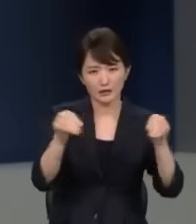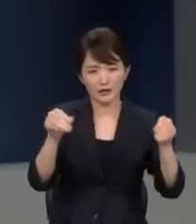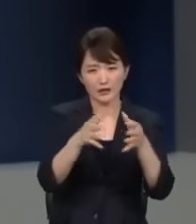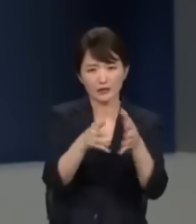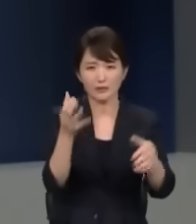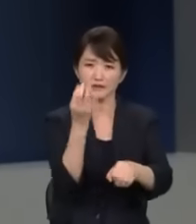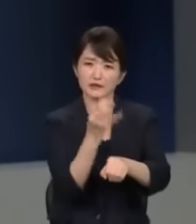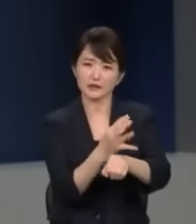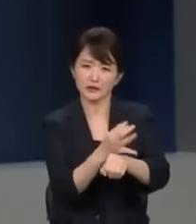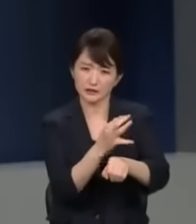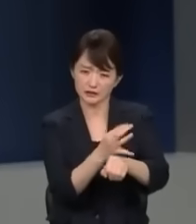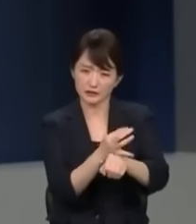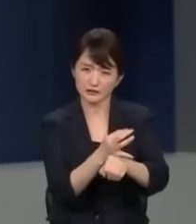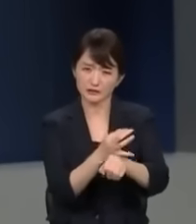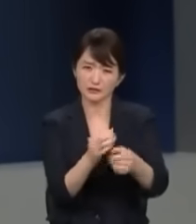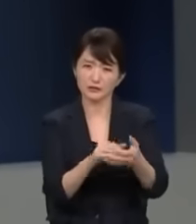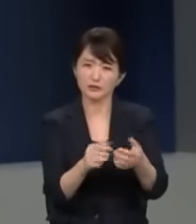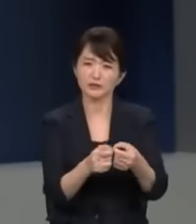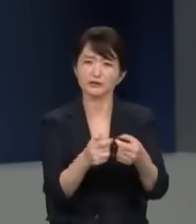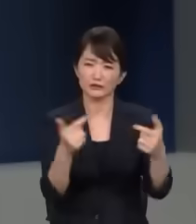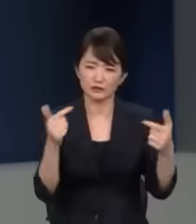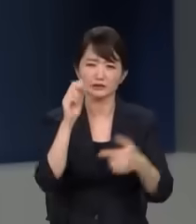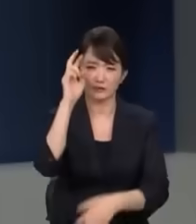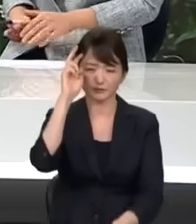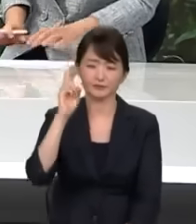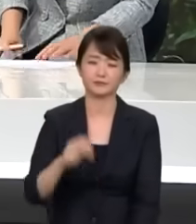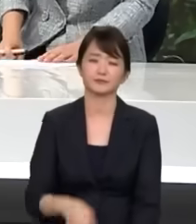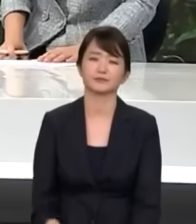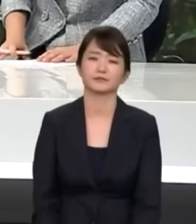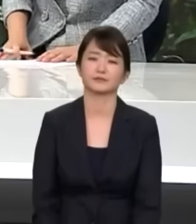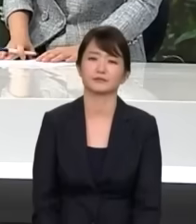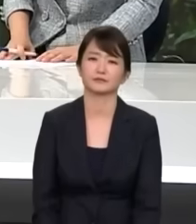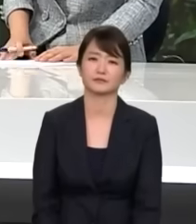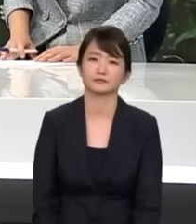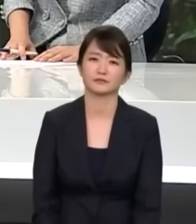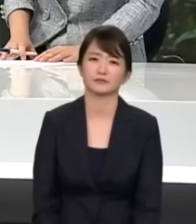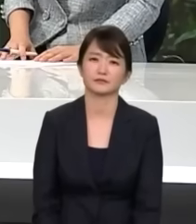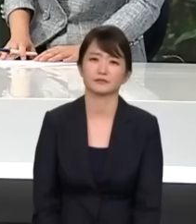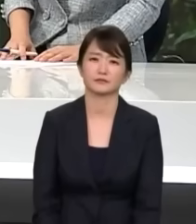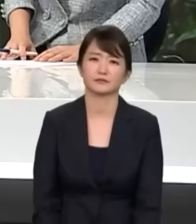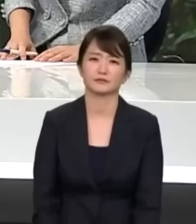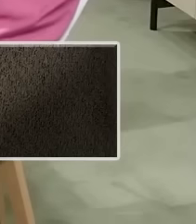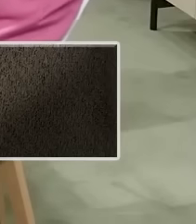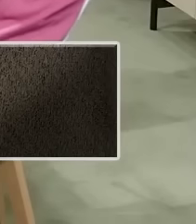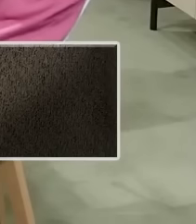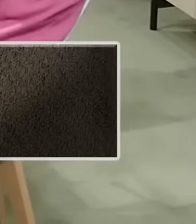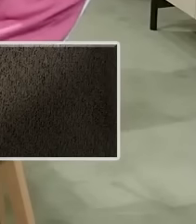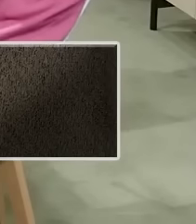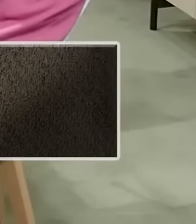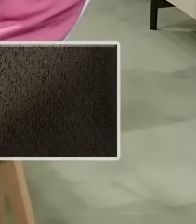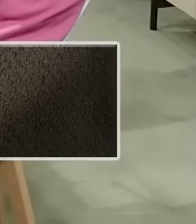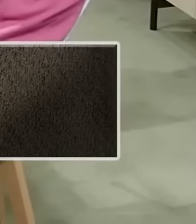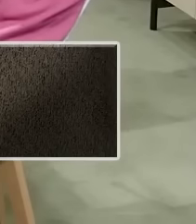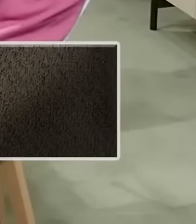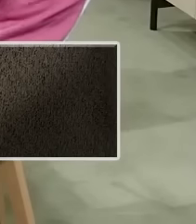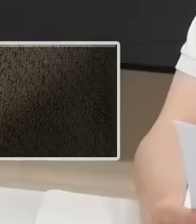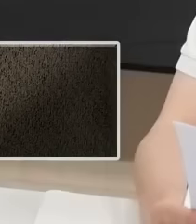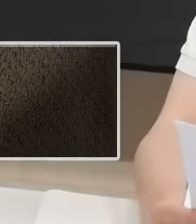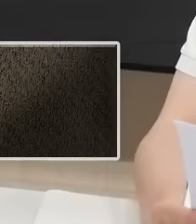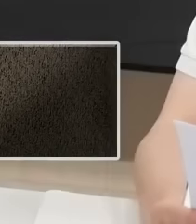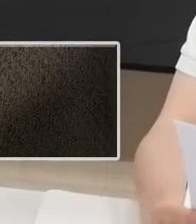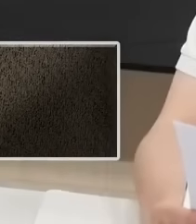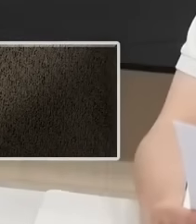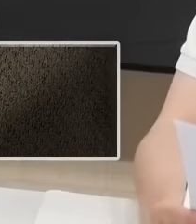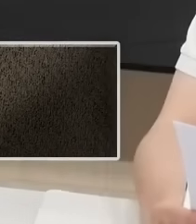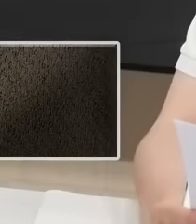꺾이기 어렵다, 이런 전망이 힘을 얻고 있습니다. 네, 여기까지 들어보겠습니다. 공다솜 기자였습니다. 뜨는 집값을 가라앉히기는